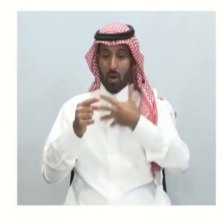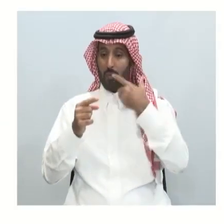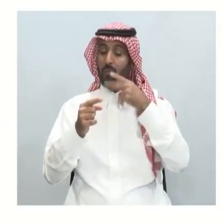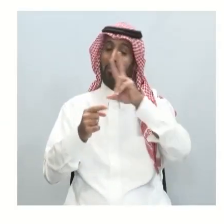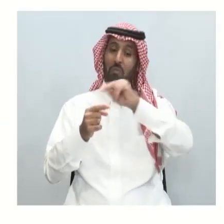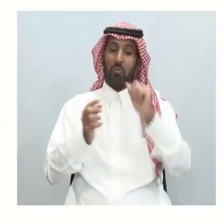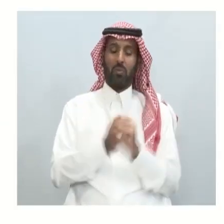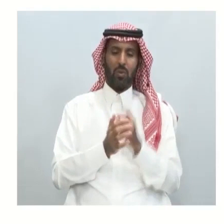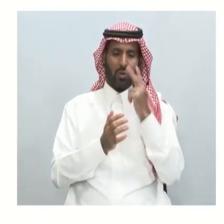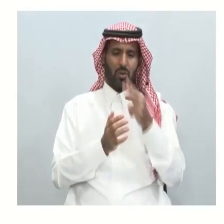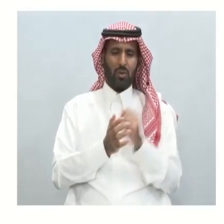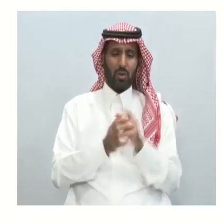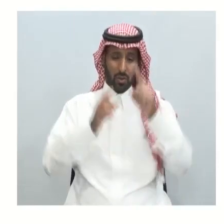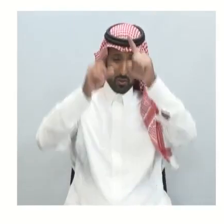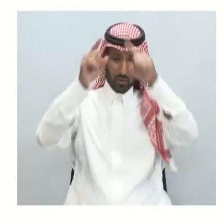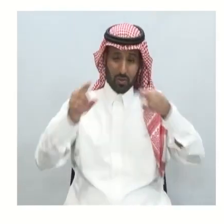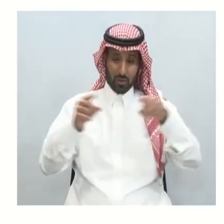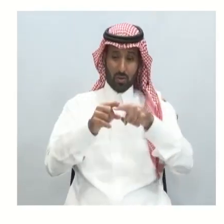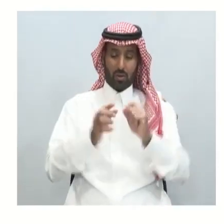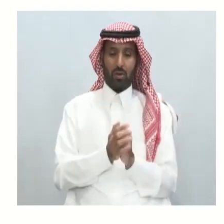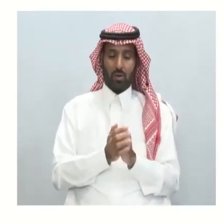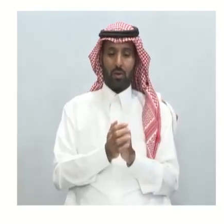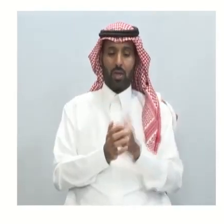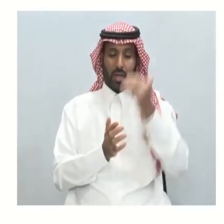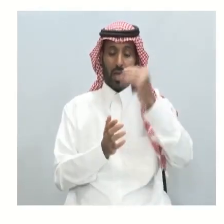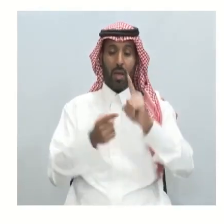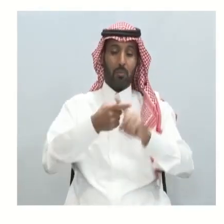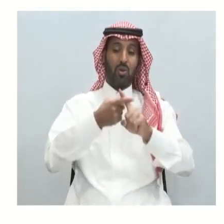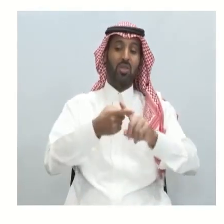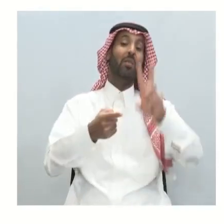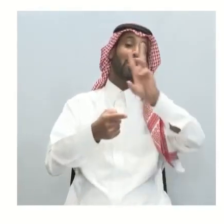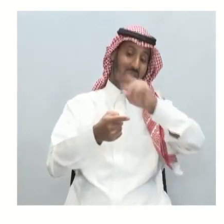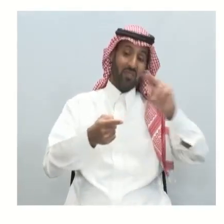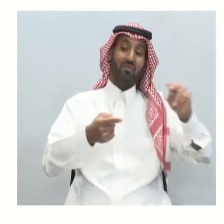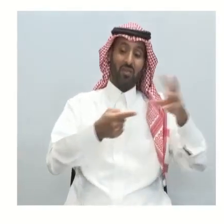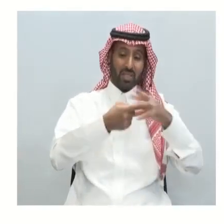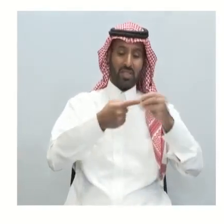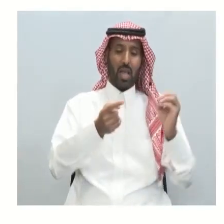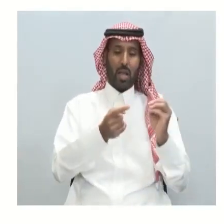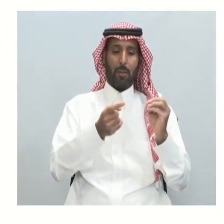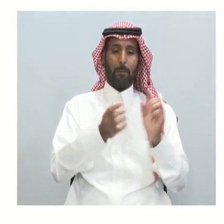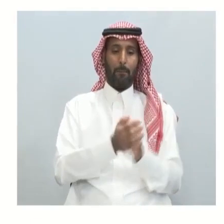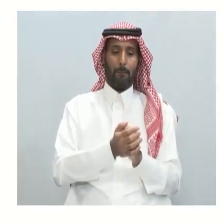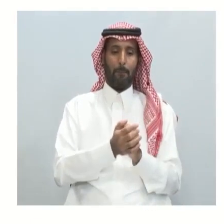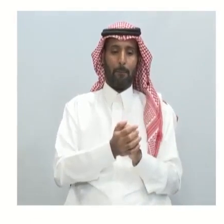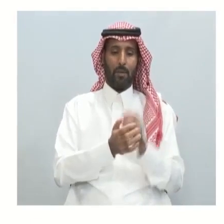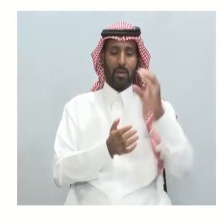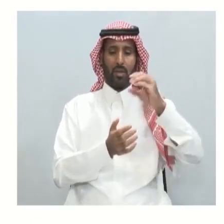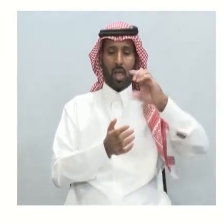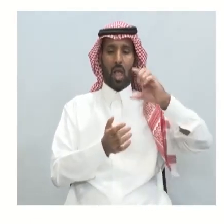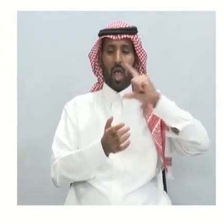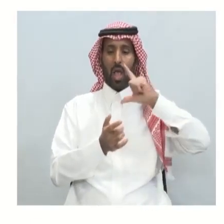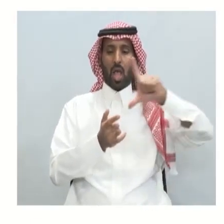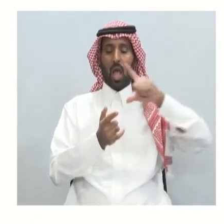متماثل لاحظ معي متماثل معنى ان الجزء الموجب يساوي الجزء السالب يكون مقدار